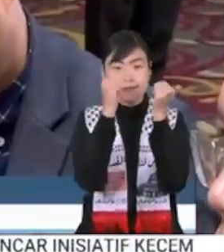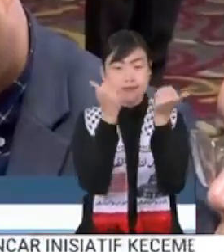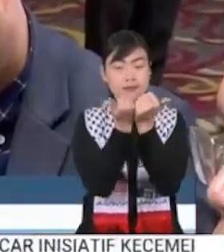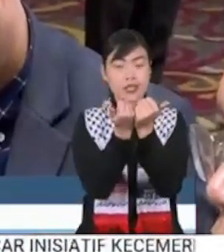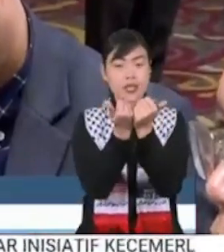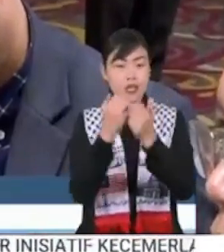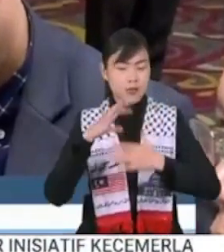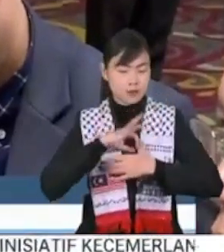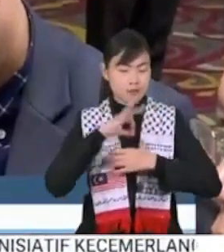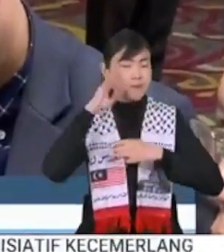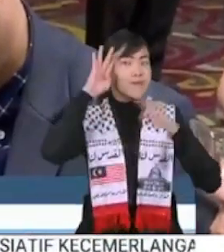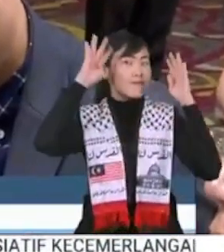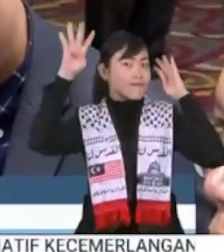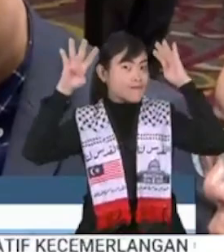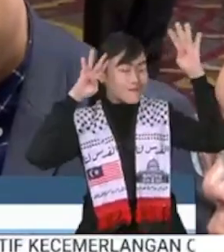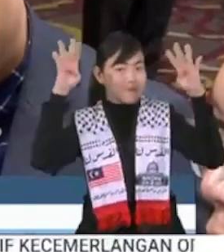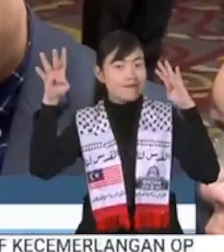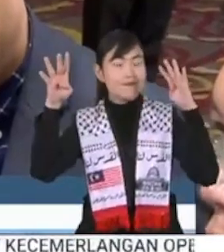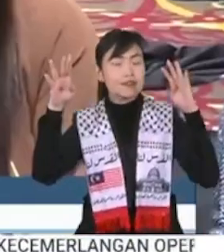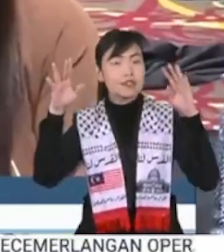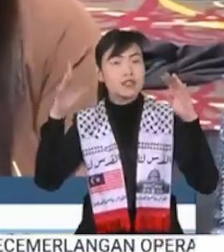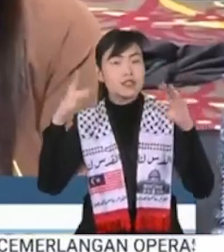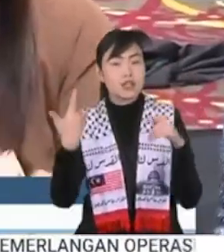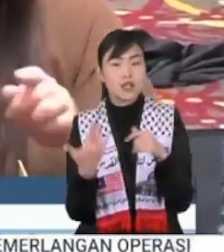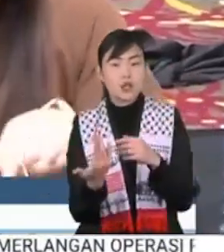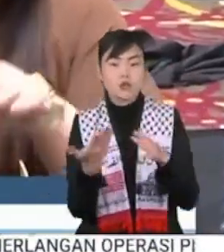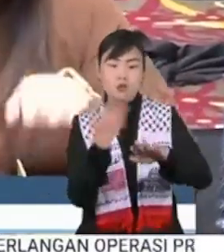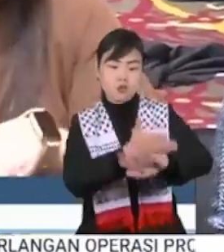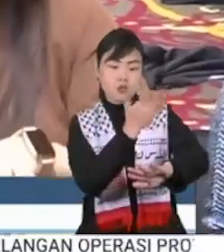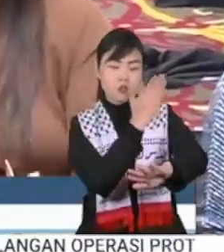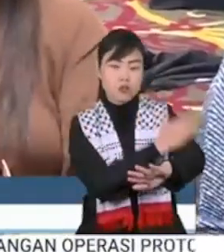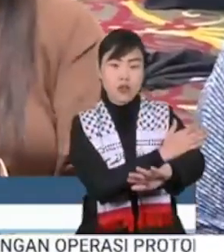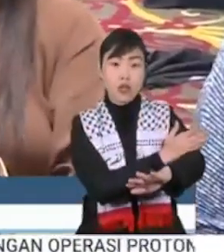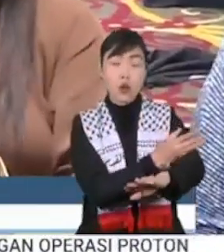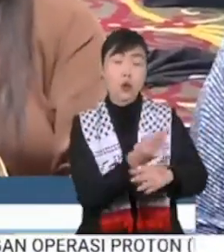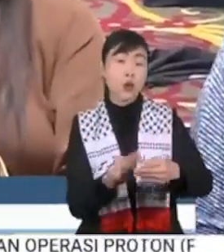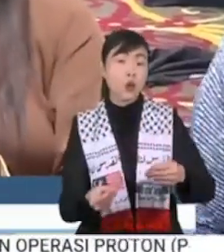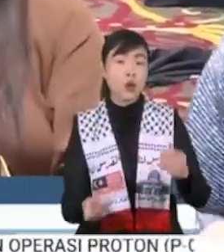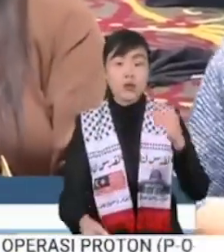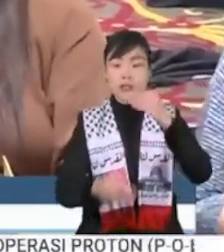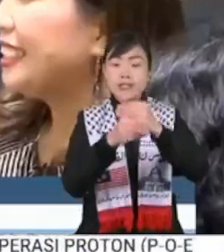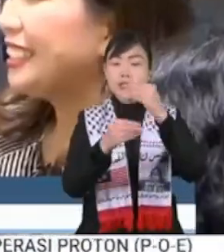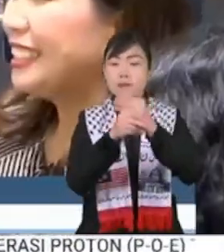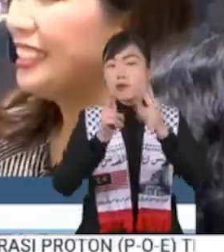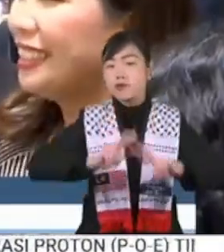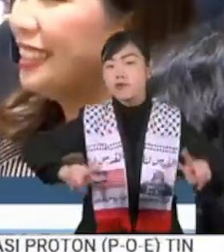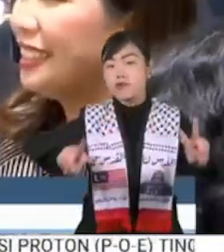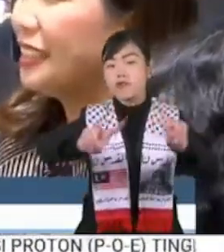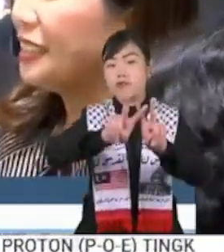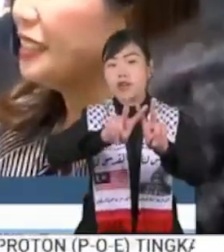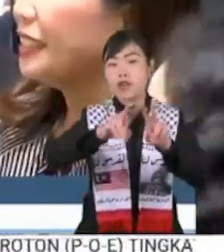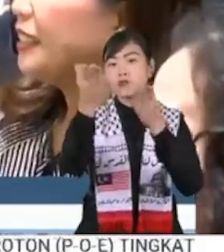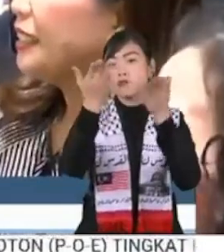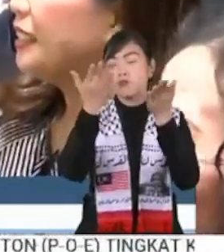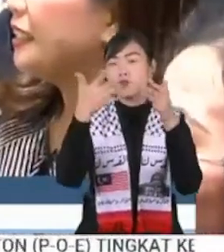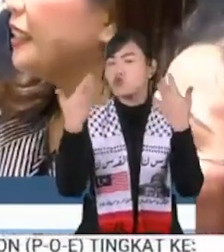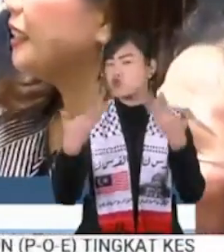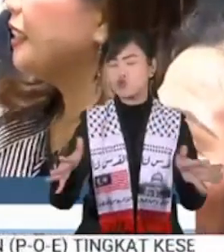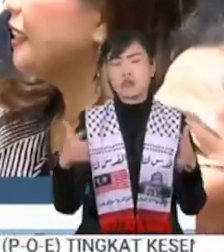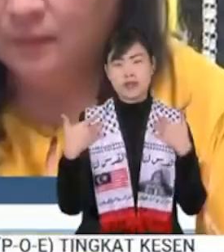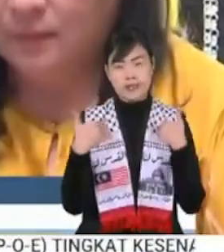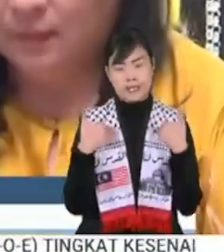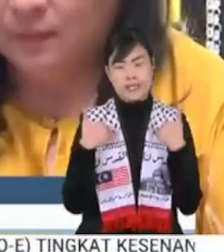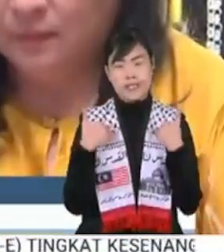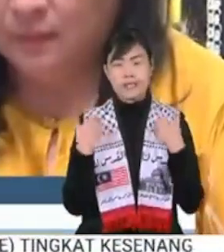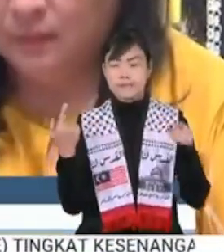menerapkan semangat kreativiti dan inovasi dalam menambah baik atau memberi nilai tambah kepada perkhidmatan sedia ada ia bagi memenuhi keperluan